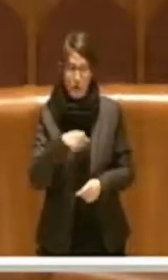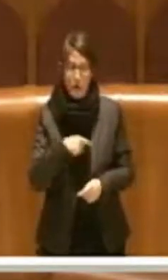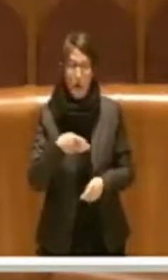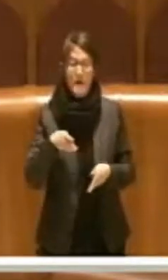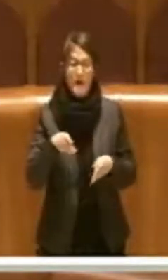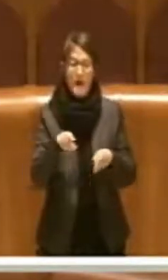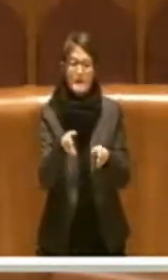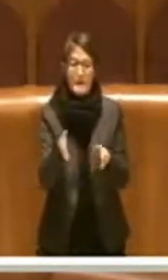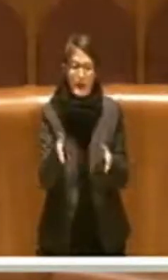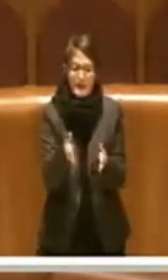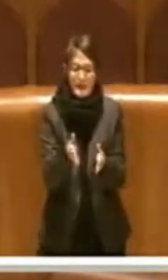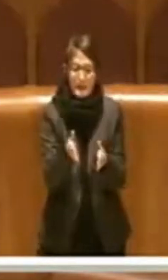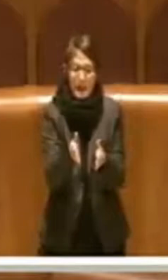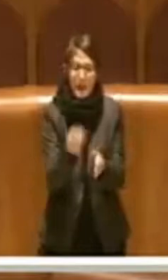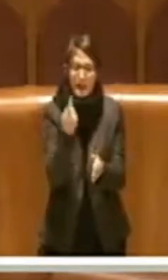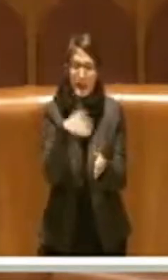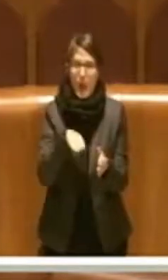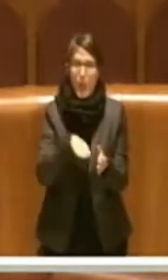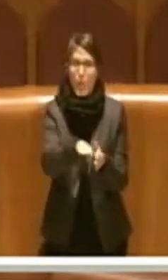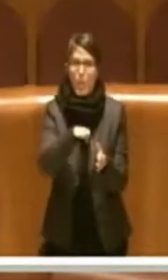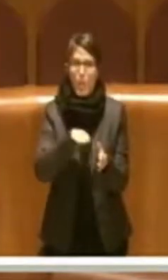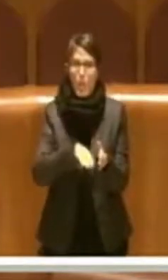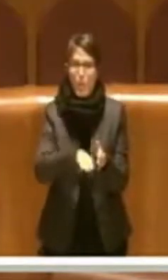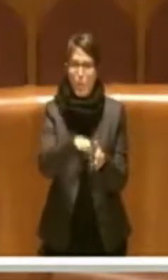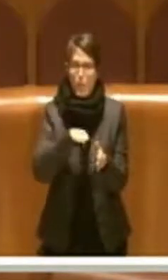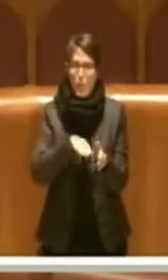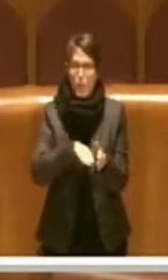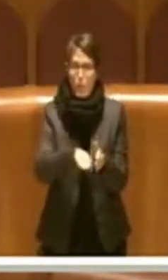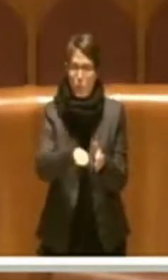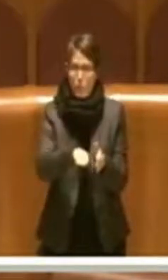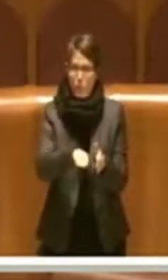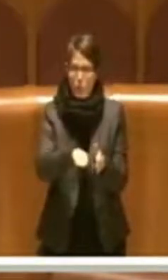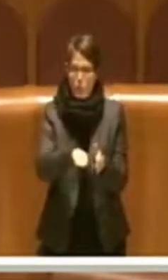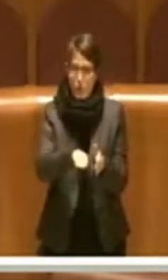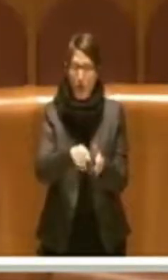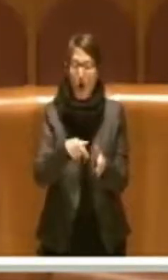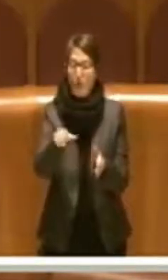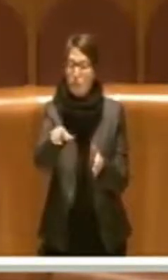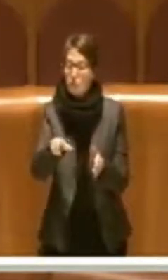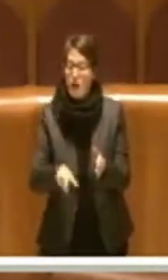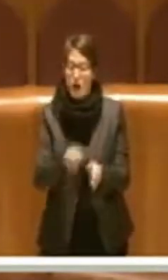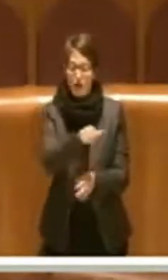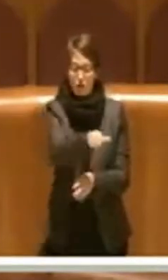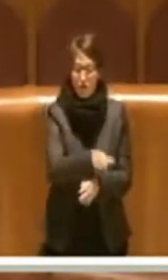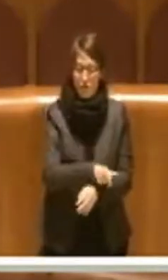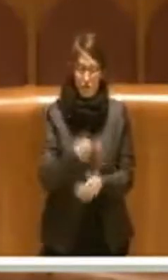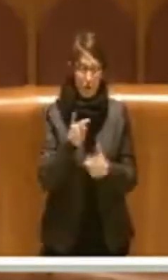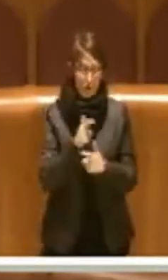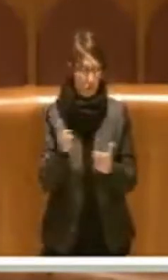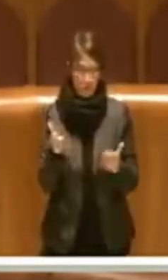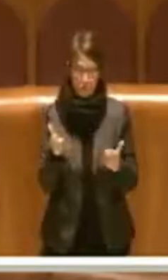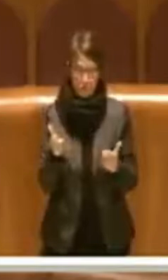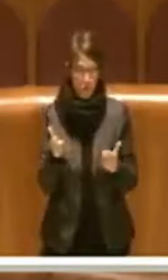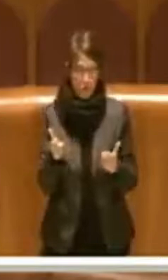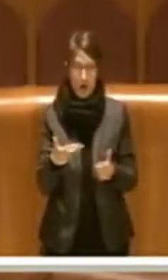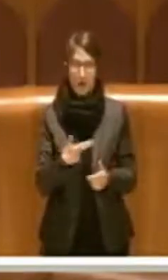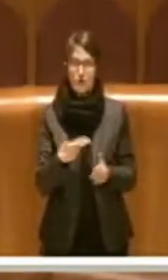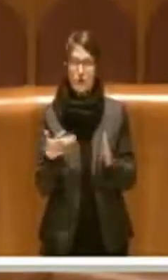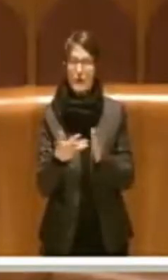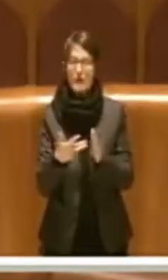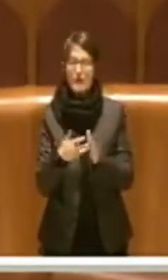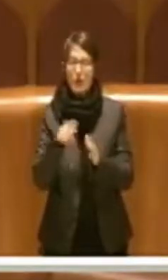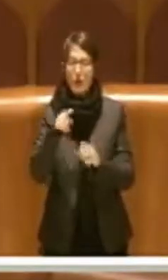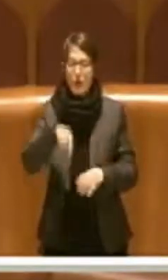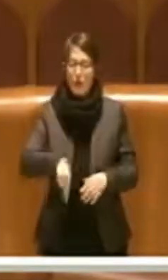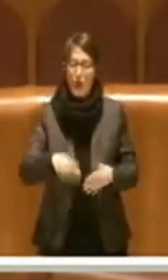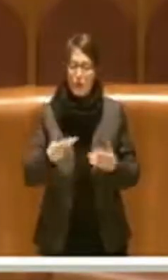senso di marcia, non ci sono, parlo di via di Selva Candida, non ci sono marciapiedi, ci sono difficoltà anche per la realizzazione